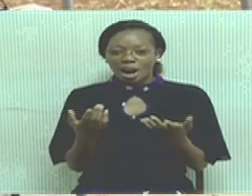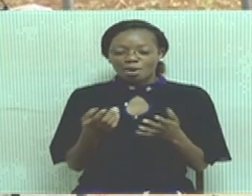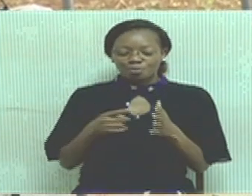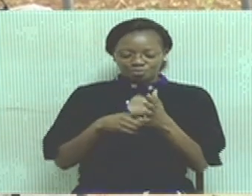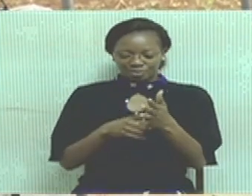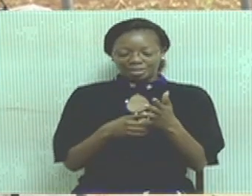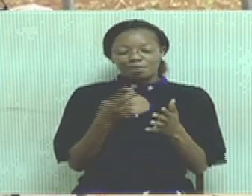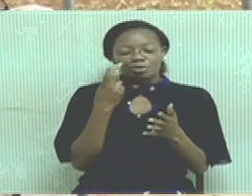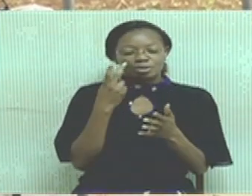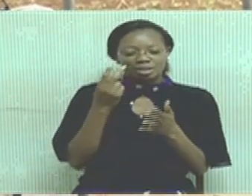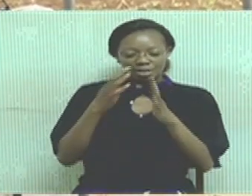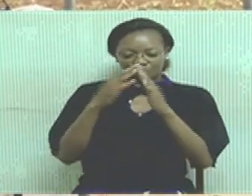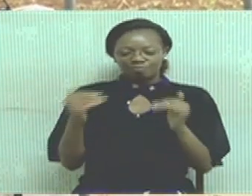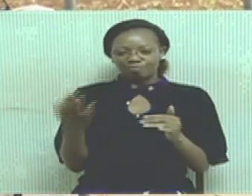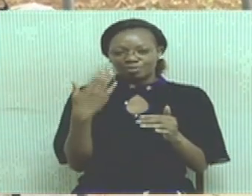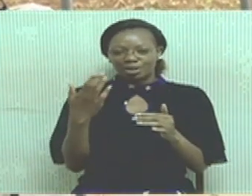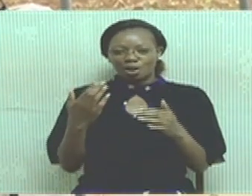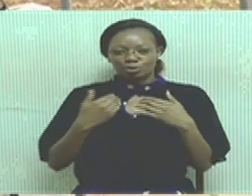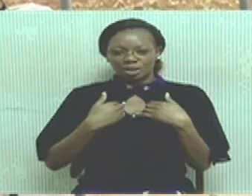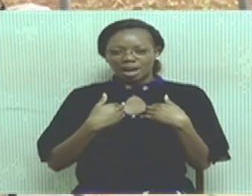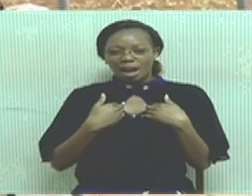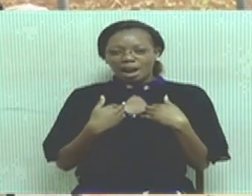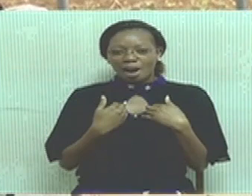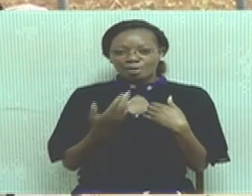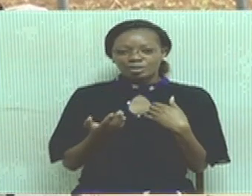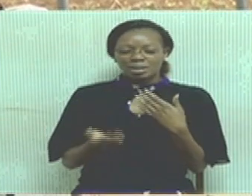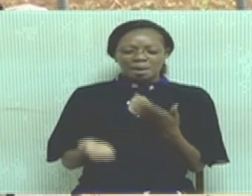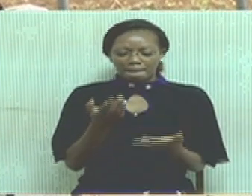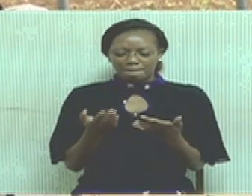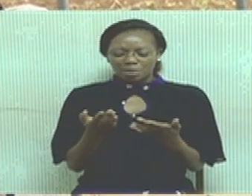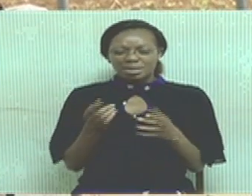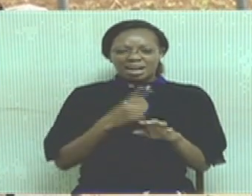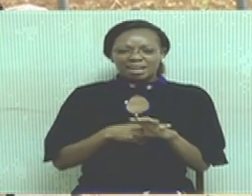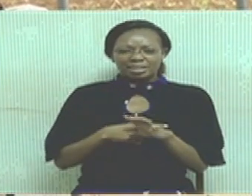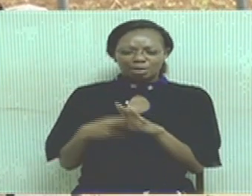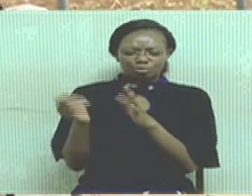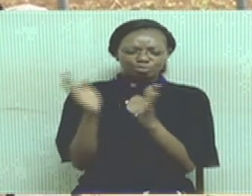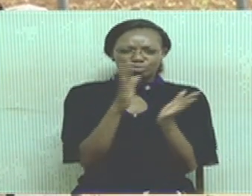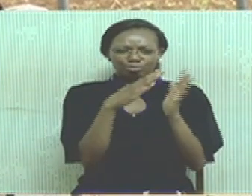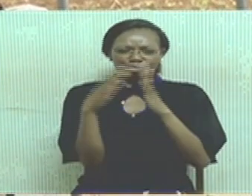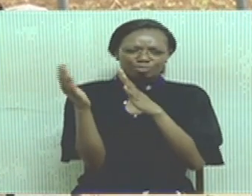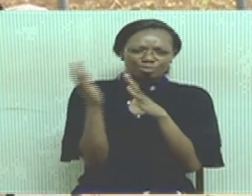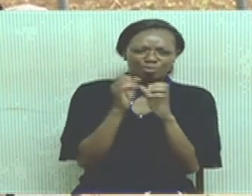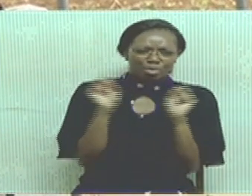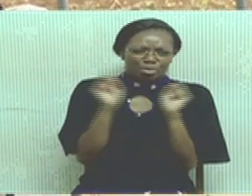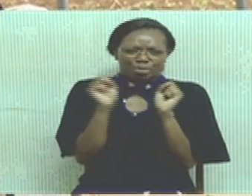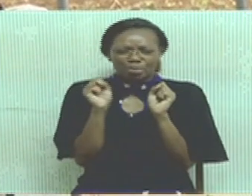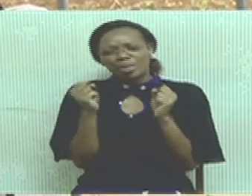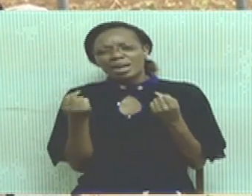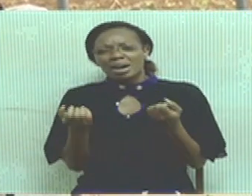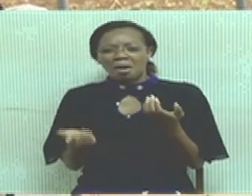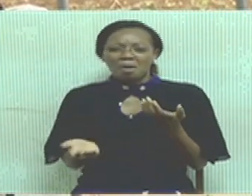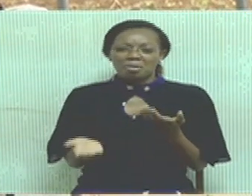greenhouse iko na ventilation. Wakati kuna temperature zikiwa juu au humidity, unafungua. hizo roll